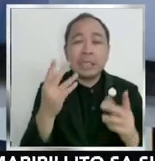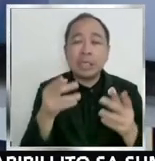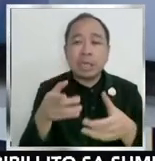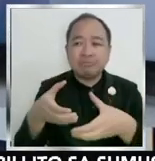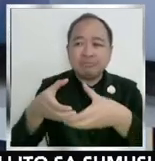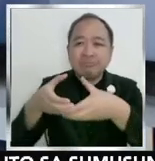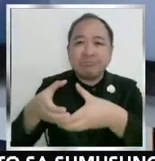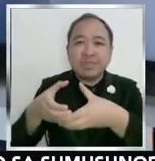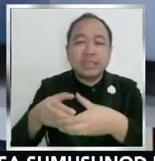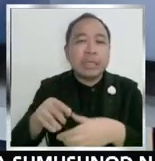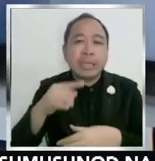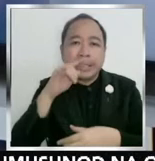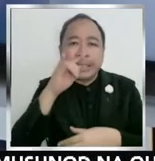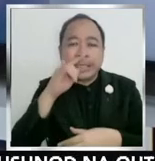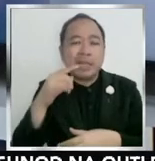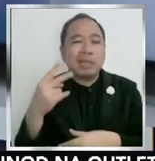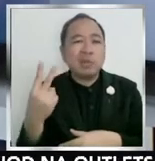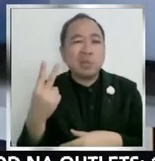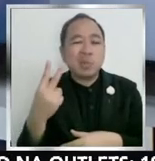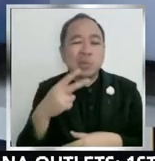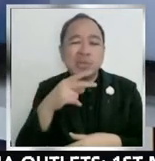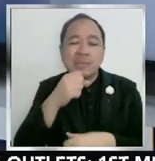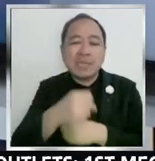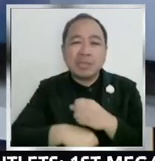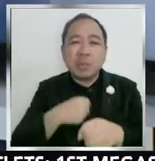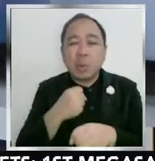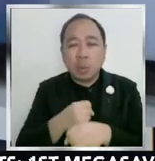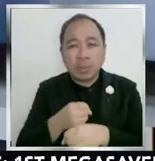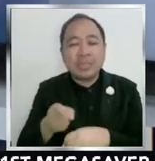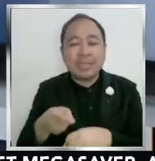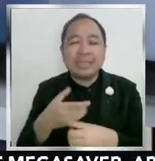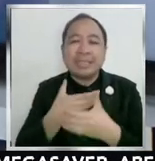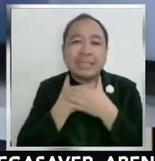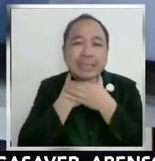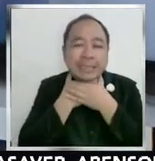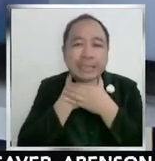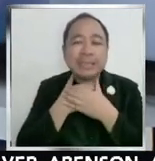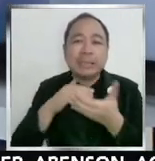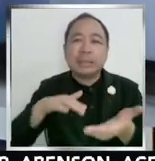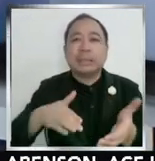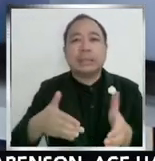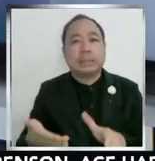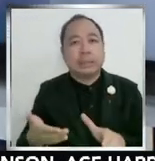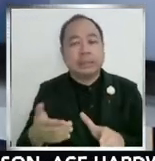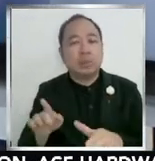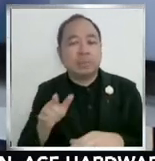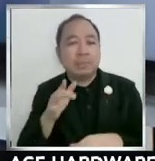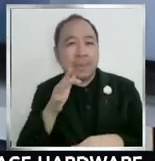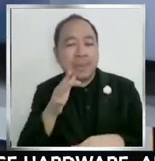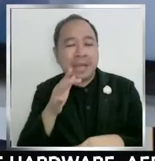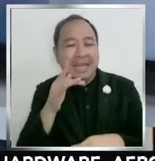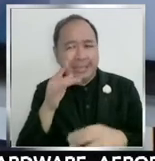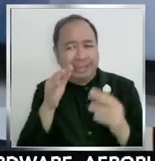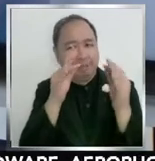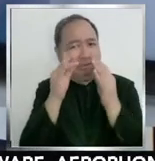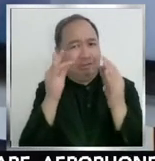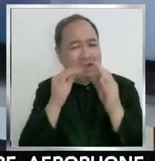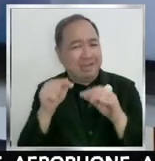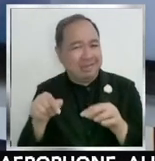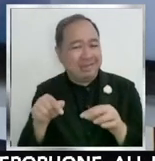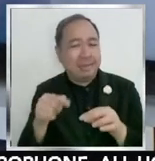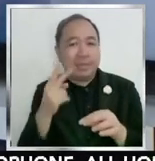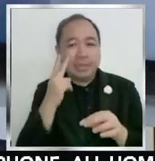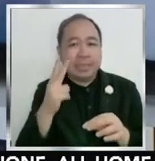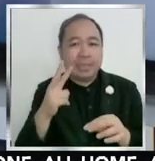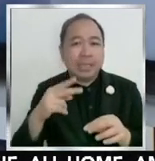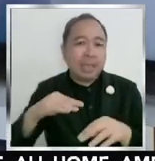Sa pangkalahatan, nakatutok din ang gobyerno sa pag-rehab sa mga lulong sa droga. Pero kailangan tugunan nito ang kulang na mga